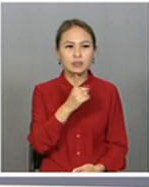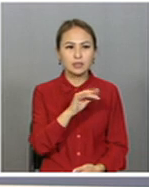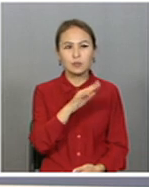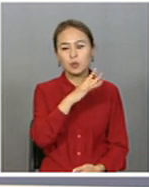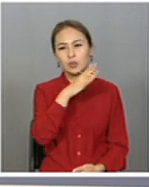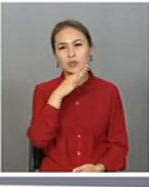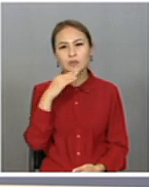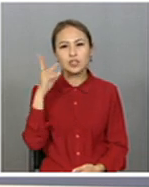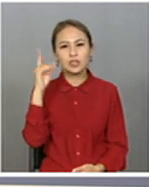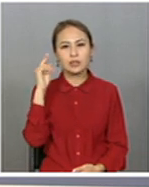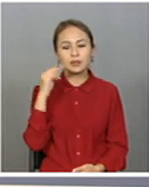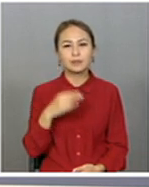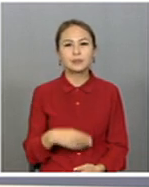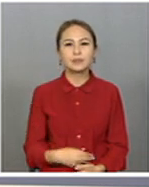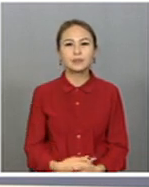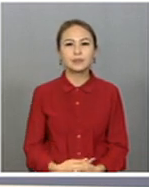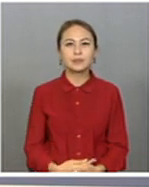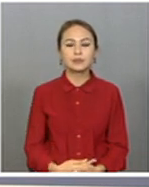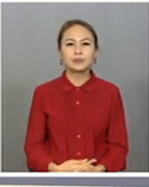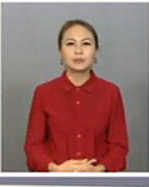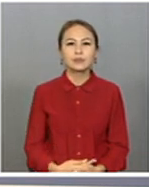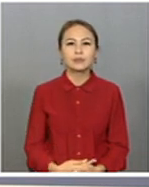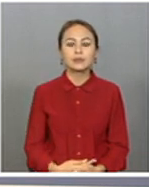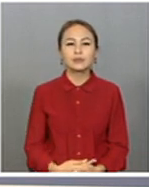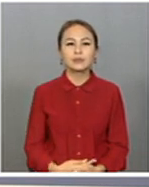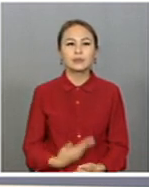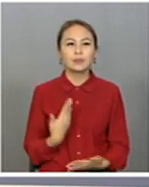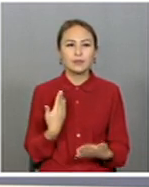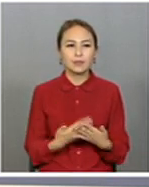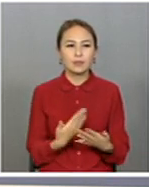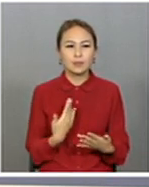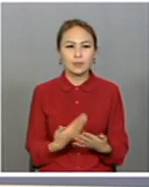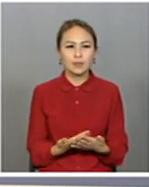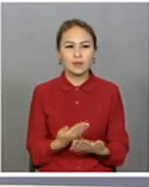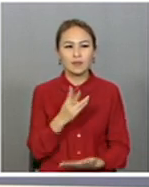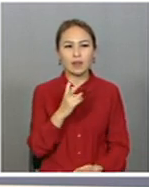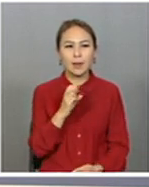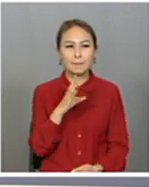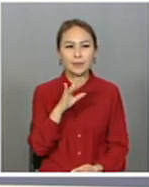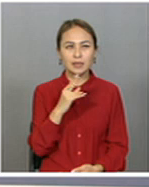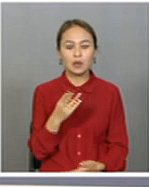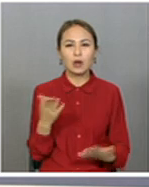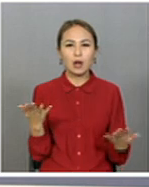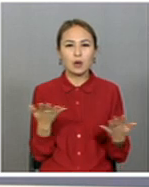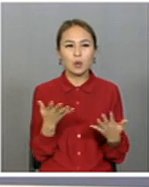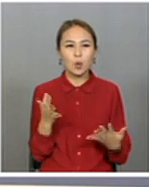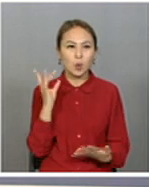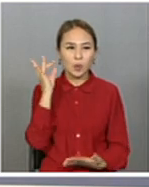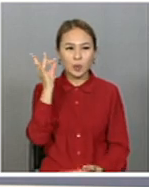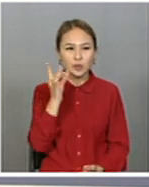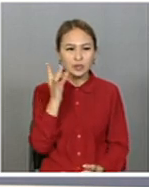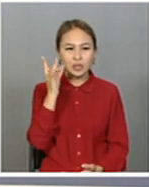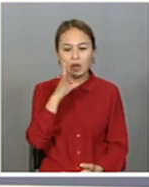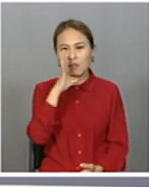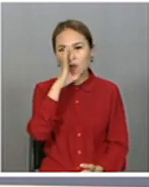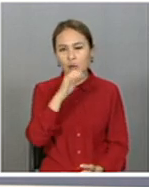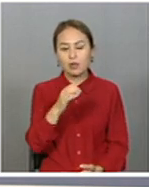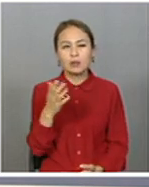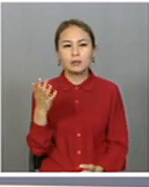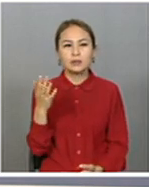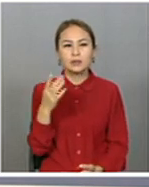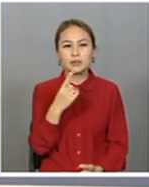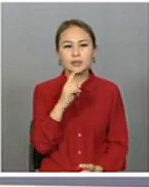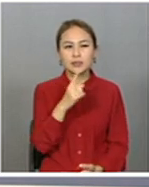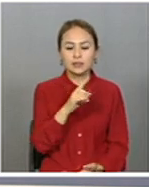и множественном числе. Например, фламинго какой? Розовый,